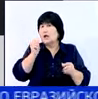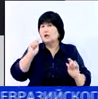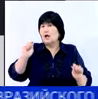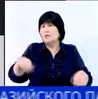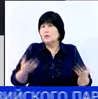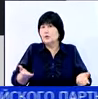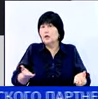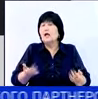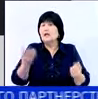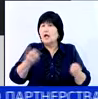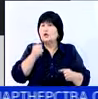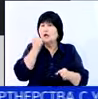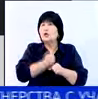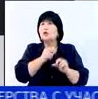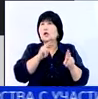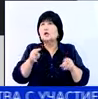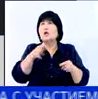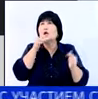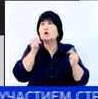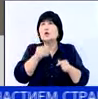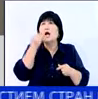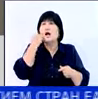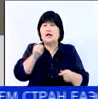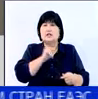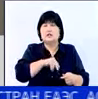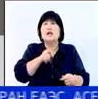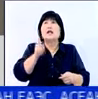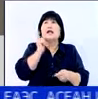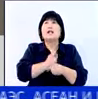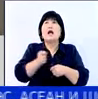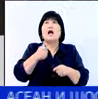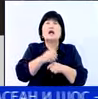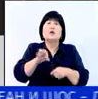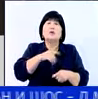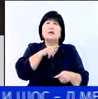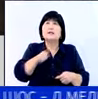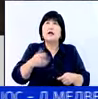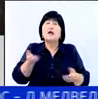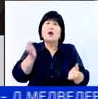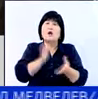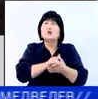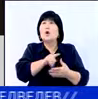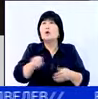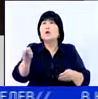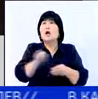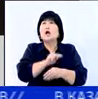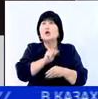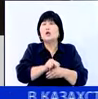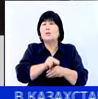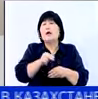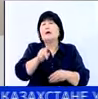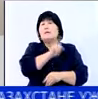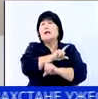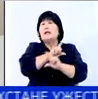на ветер. Надо жестко контролировать сроки и качество. Это замечание Аким области сделал во время знакомства с ходом ремонта в